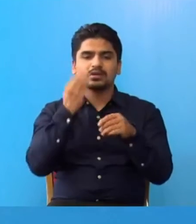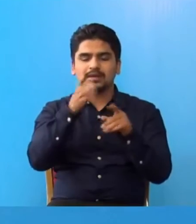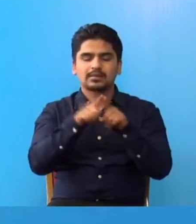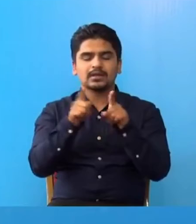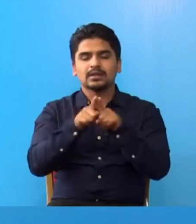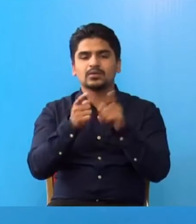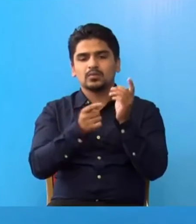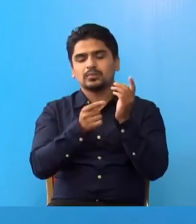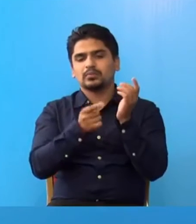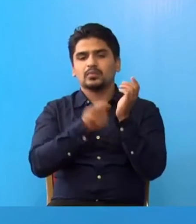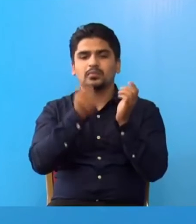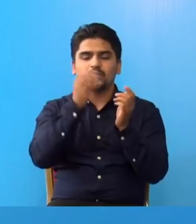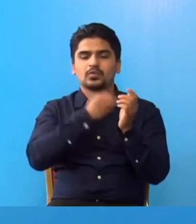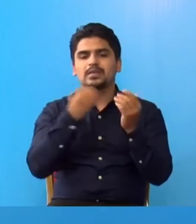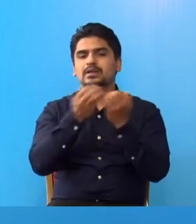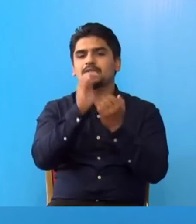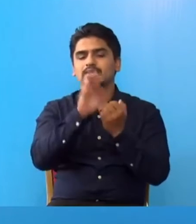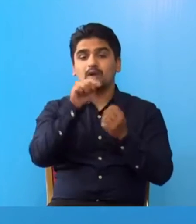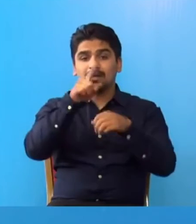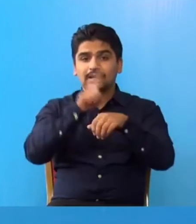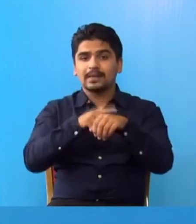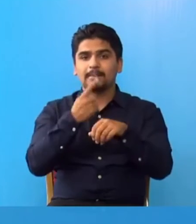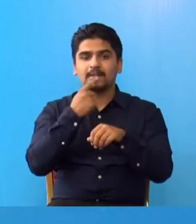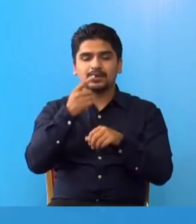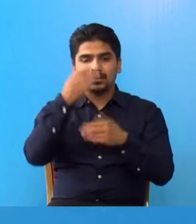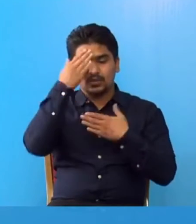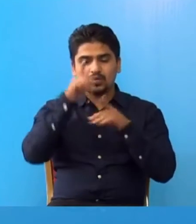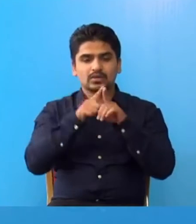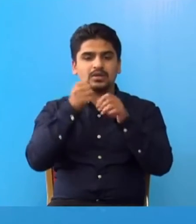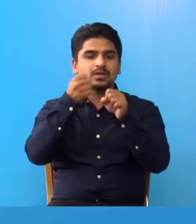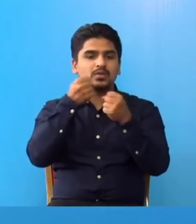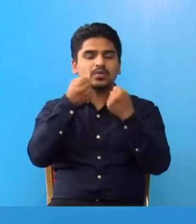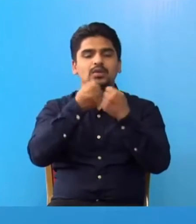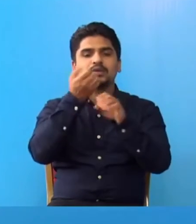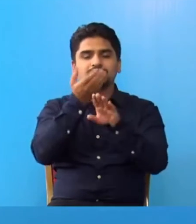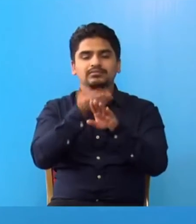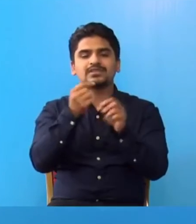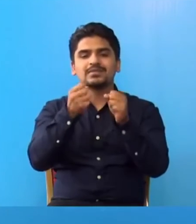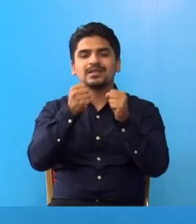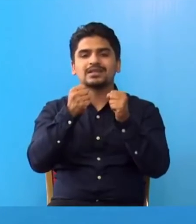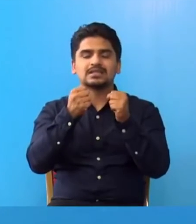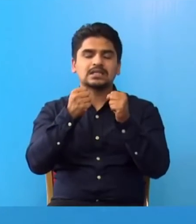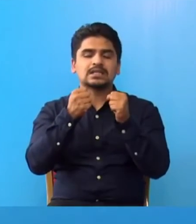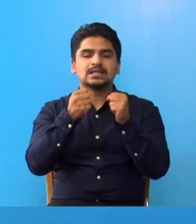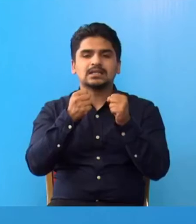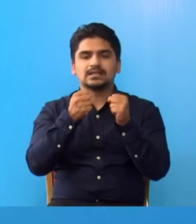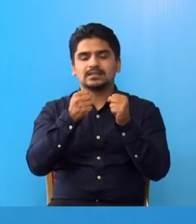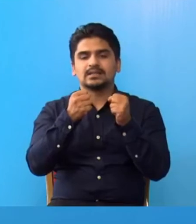समय बने को, हमिले लोगसम में स्टारी हो हैं, ब्रिद्धि गरने, फिस्मध सिपनी